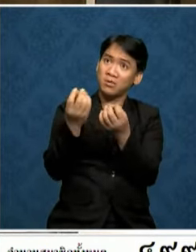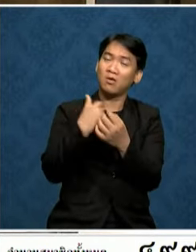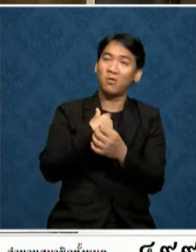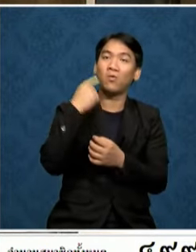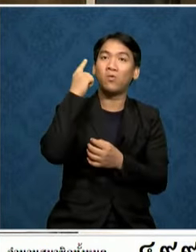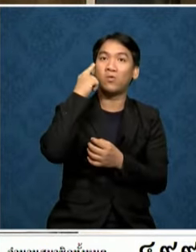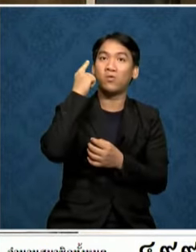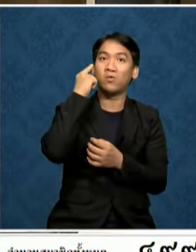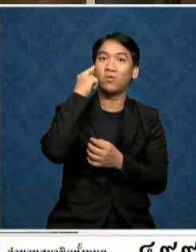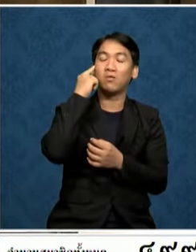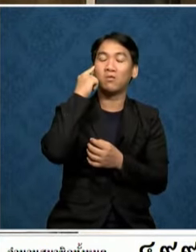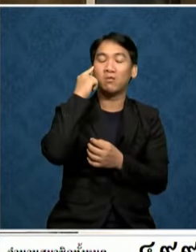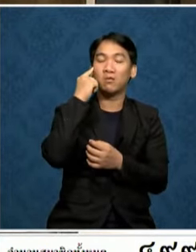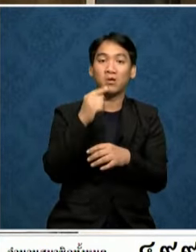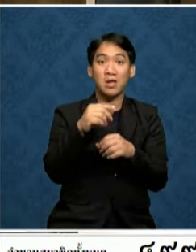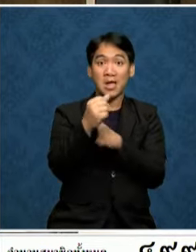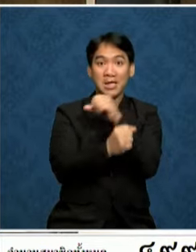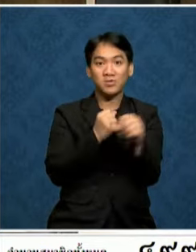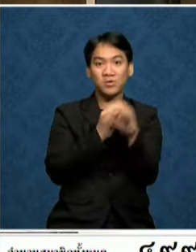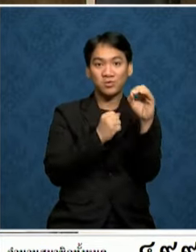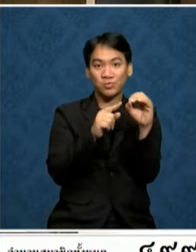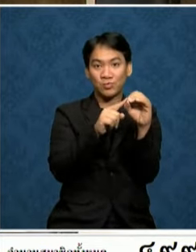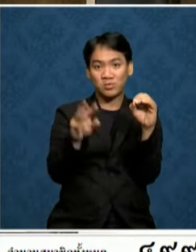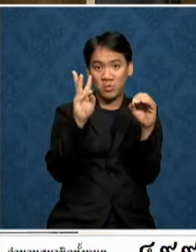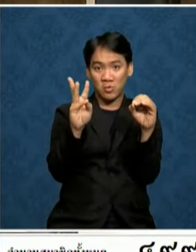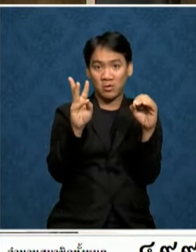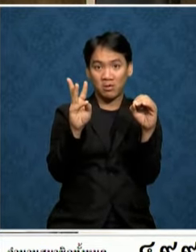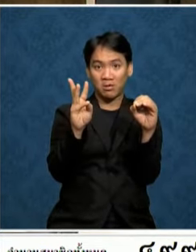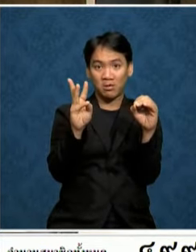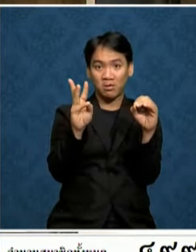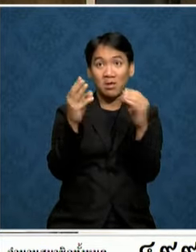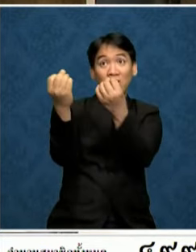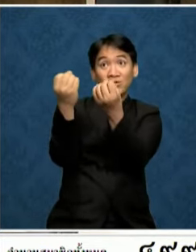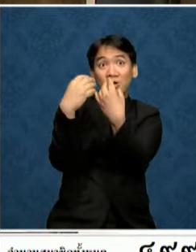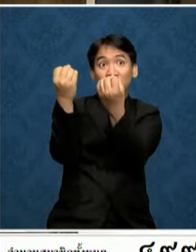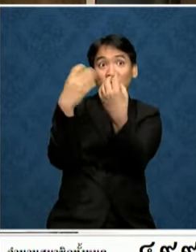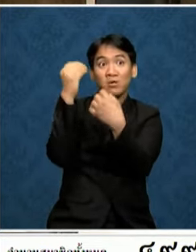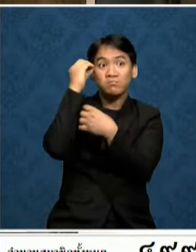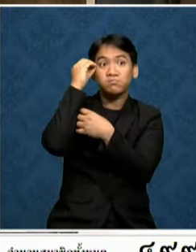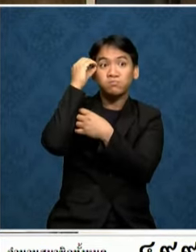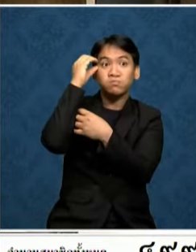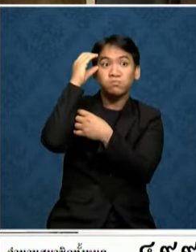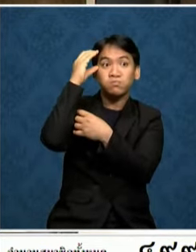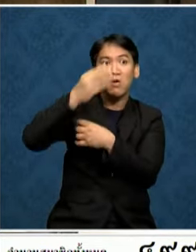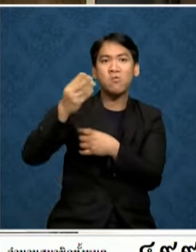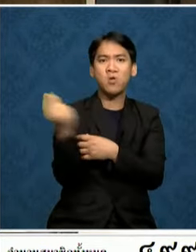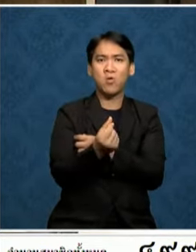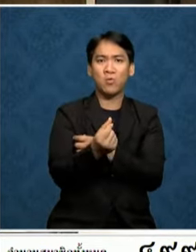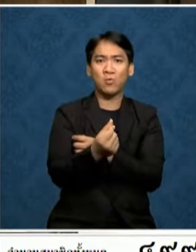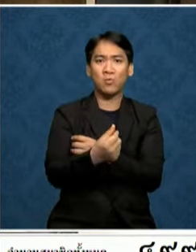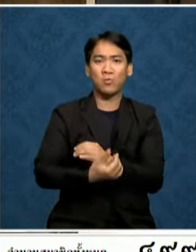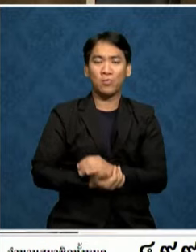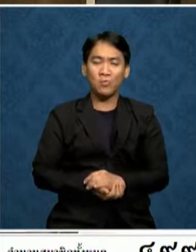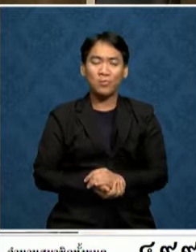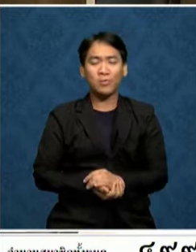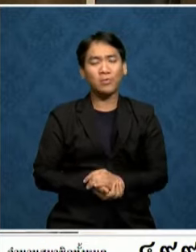เขามากกว่าผู้ใหญ่อีกค่ะ 0-6ขวบเเาเรียนรู้ได้ไวค่ะเเรียนรู้ทุกอย่างเรียนรู้ทุกสิ่งการสอนเรื่องเพศกับเด็ก